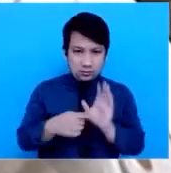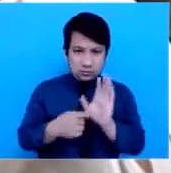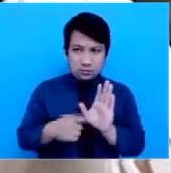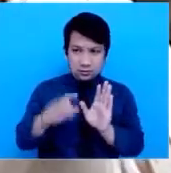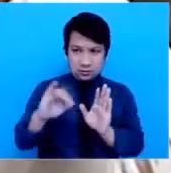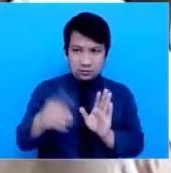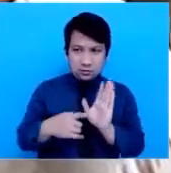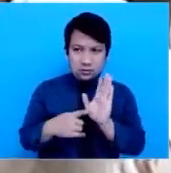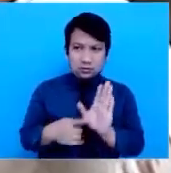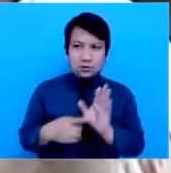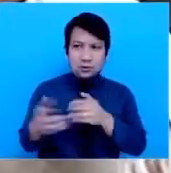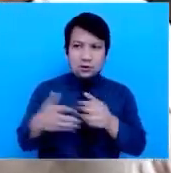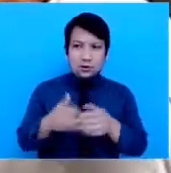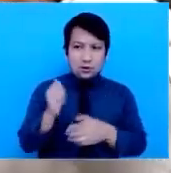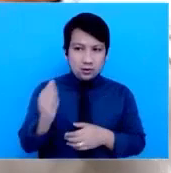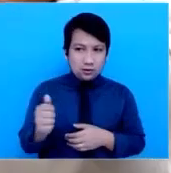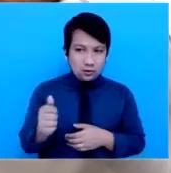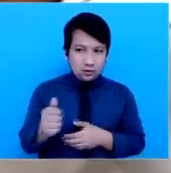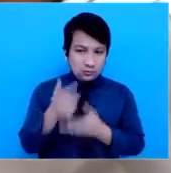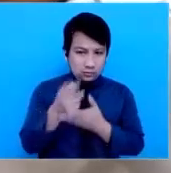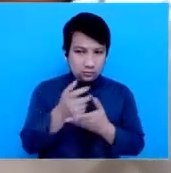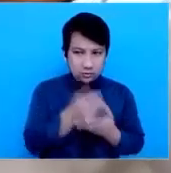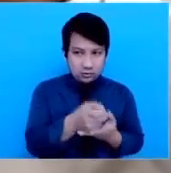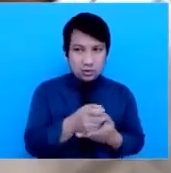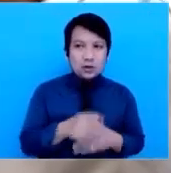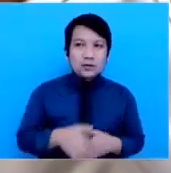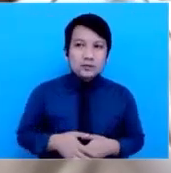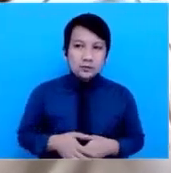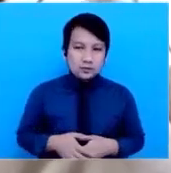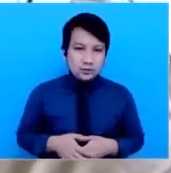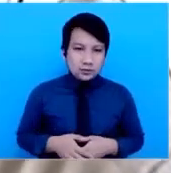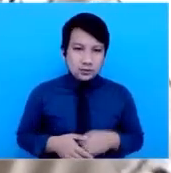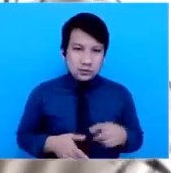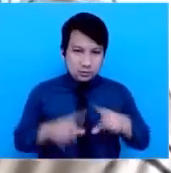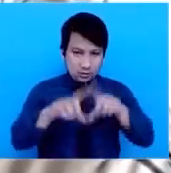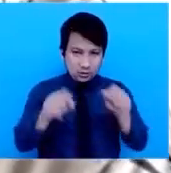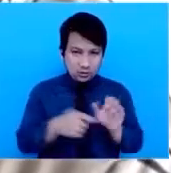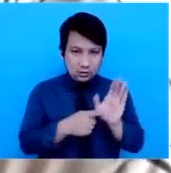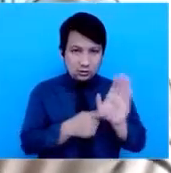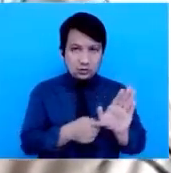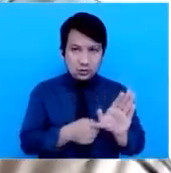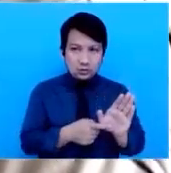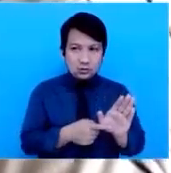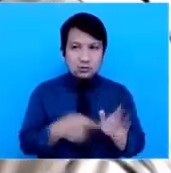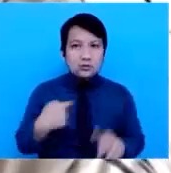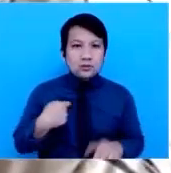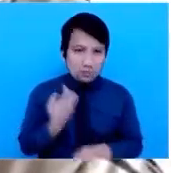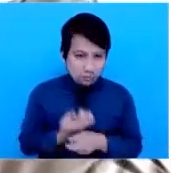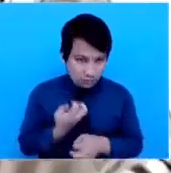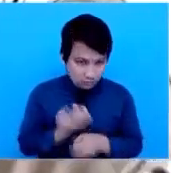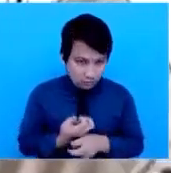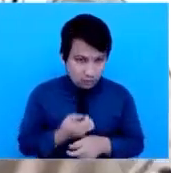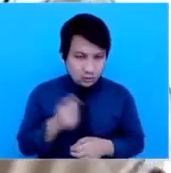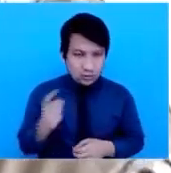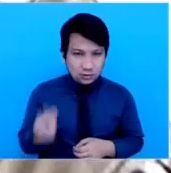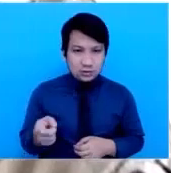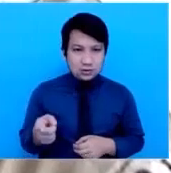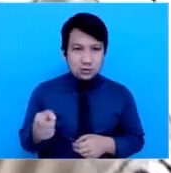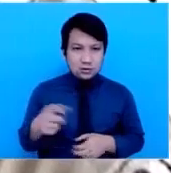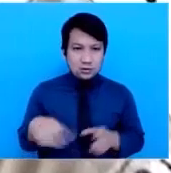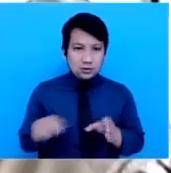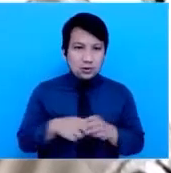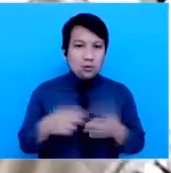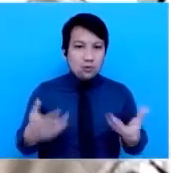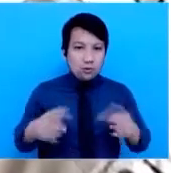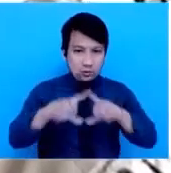para sa mga nabaksina na. Kasi ganito, nahirapan ako na pumasok dito kasi wala nang,